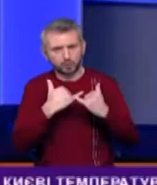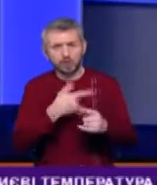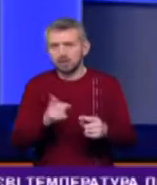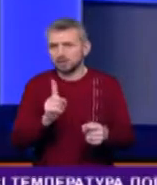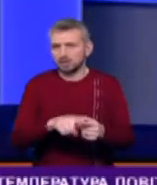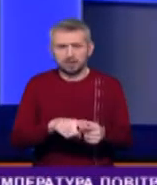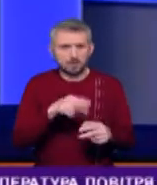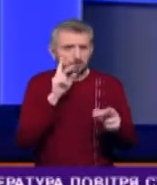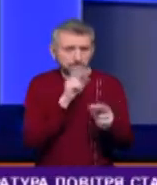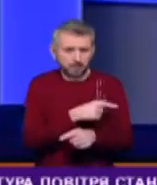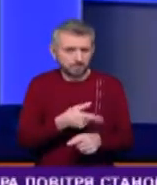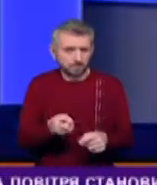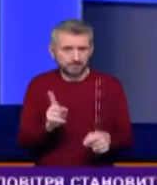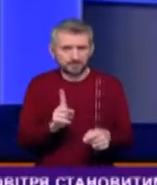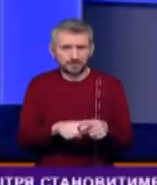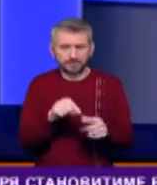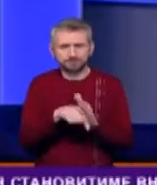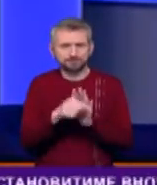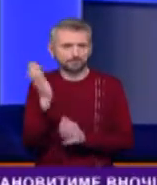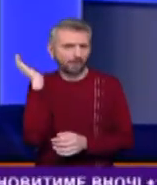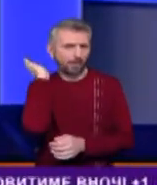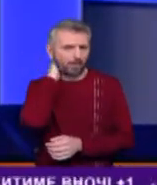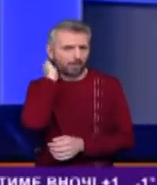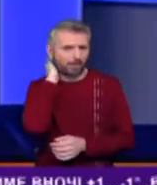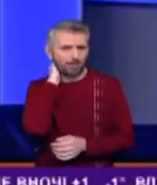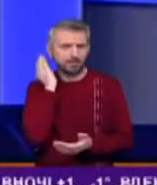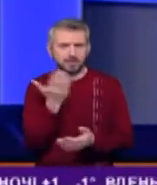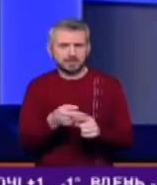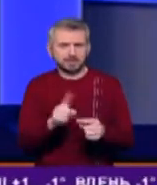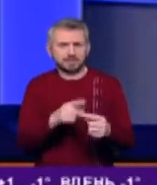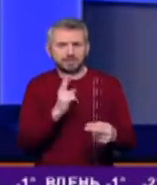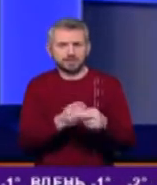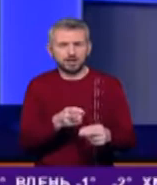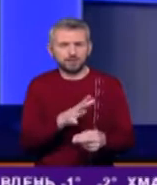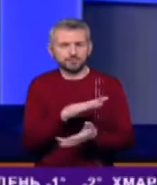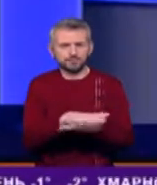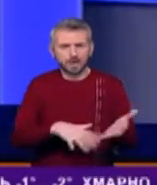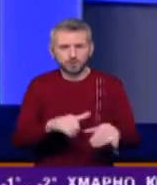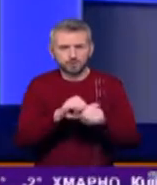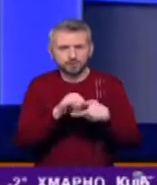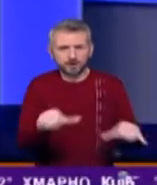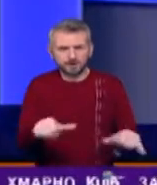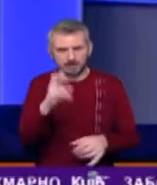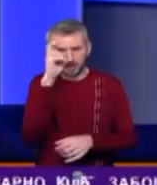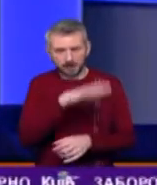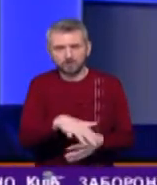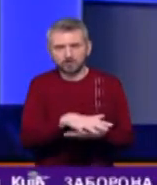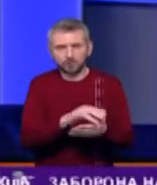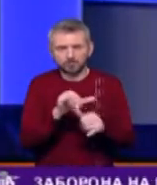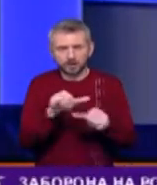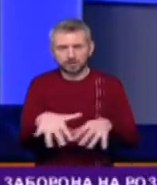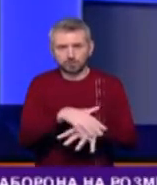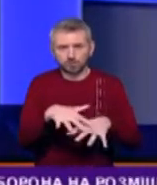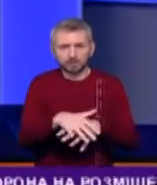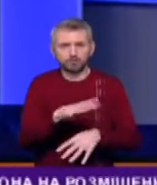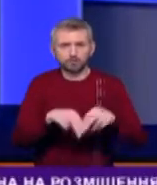річ. І ця річ, вона заважає йти, ну, скажімо так, далі розвиватися країні, розвиватися суспільству